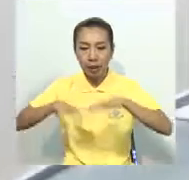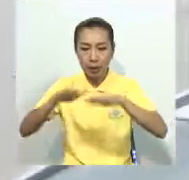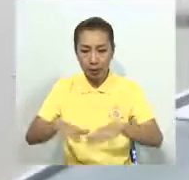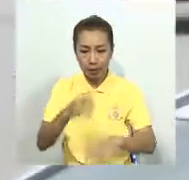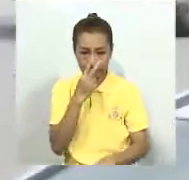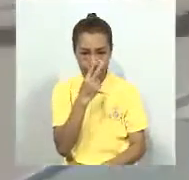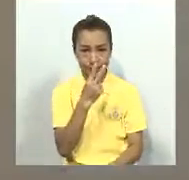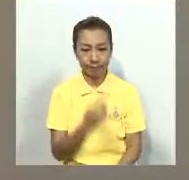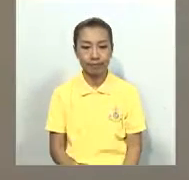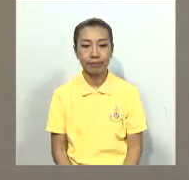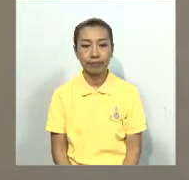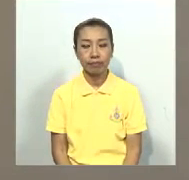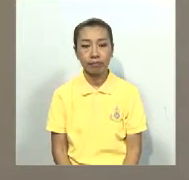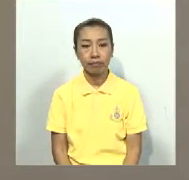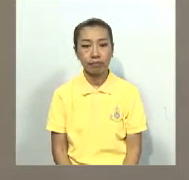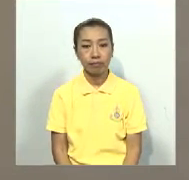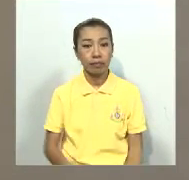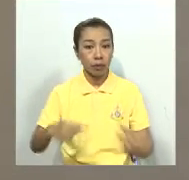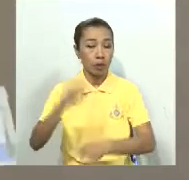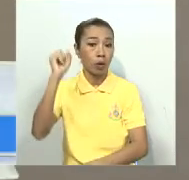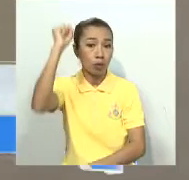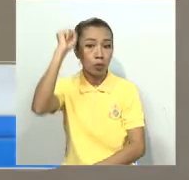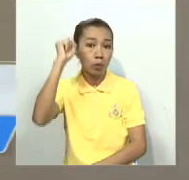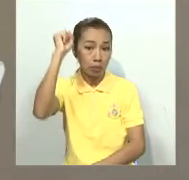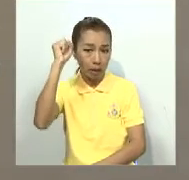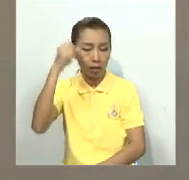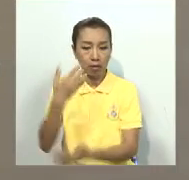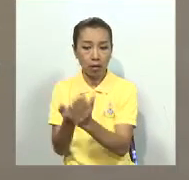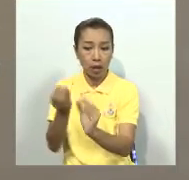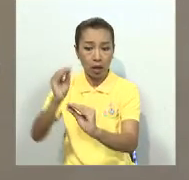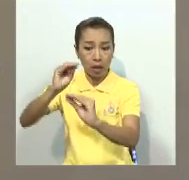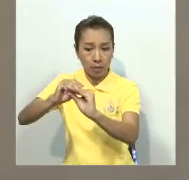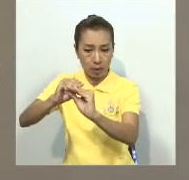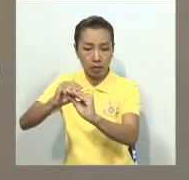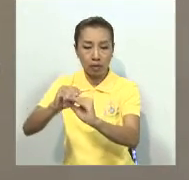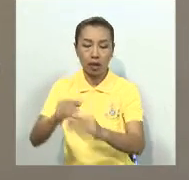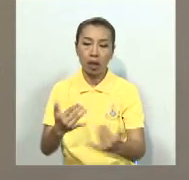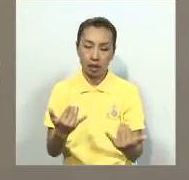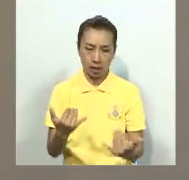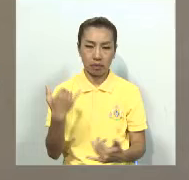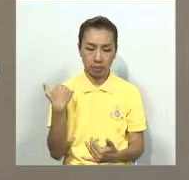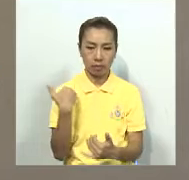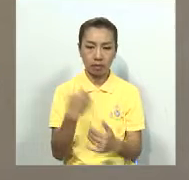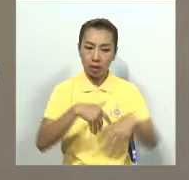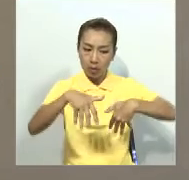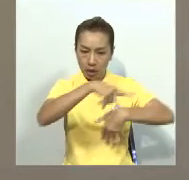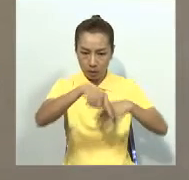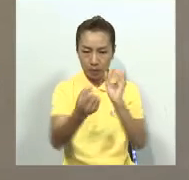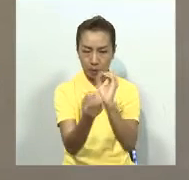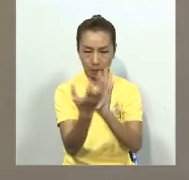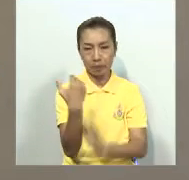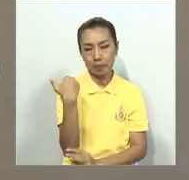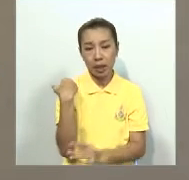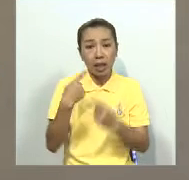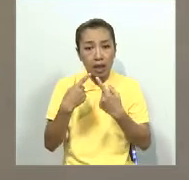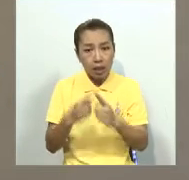ครับ กรณีขสมกขึ้นค่าโดยสาร วันนี้ก็อาจจะมีส่งผลกระทบประชาชนจำนวนมากในผลกระทบนะ